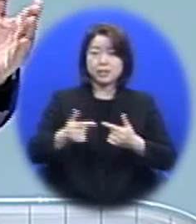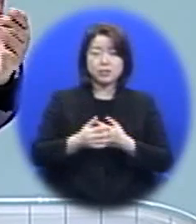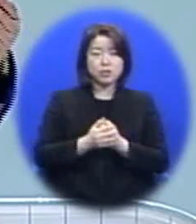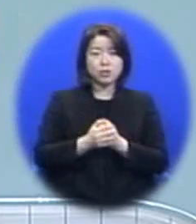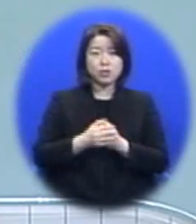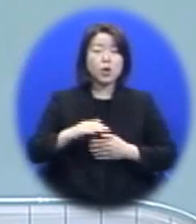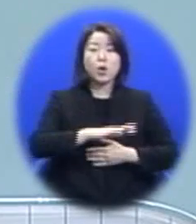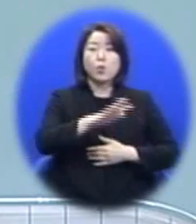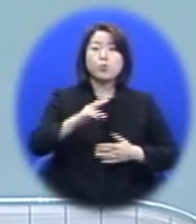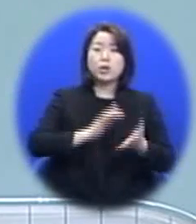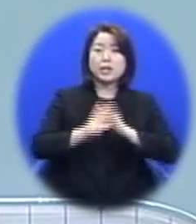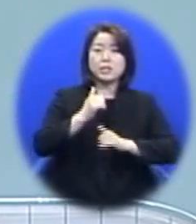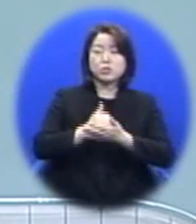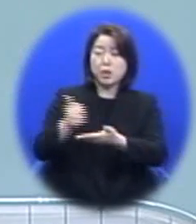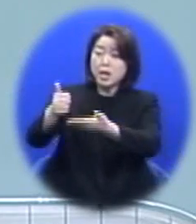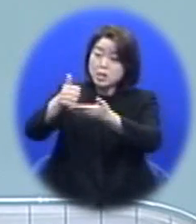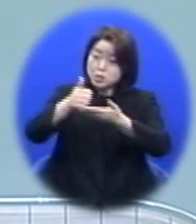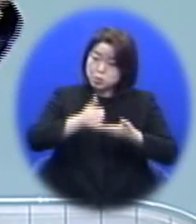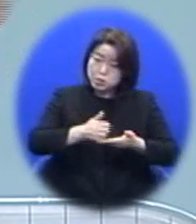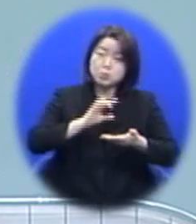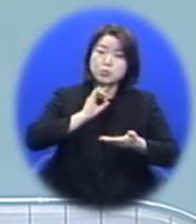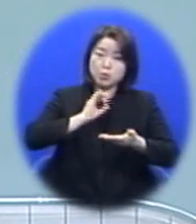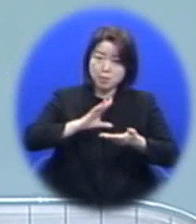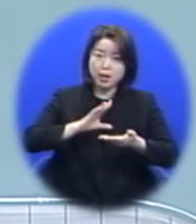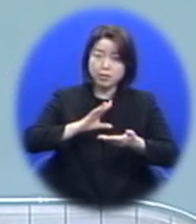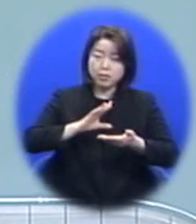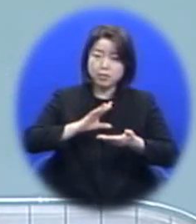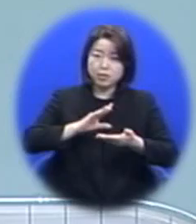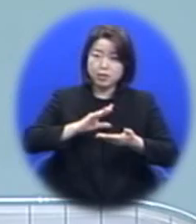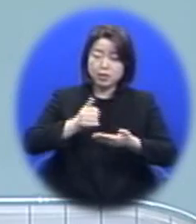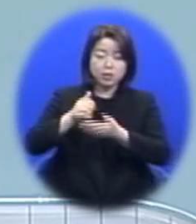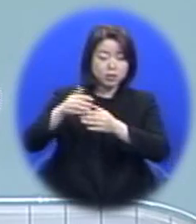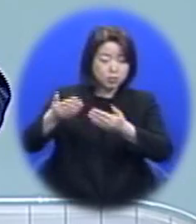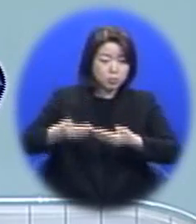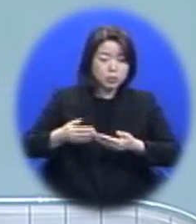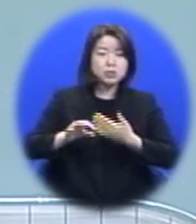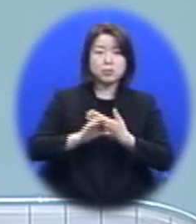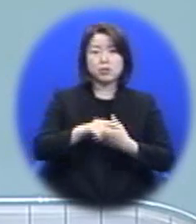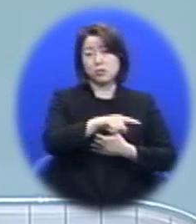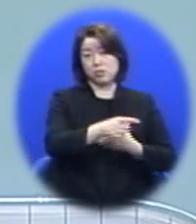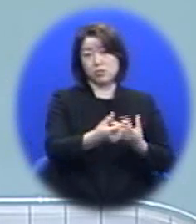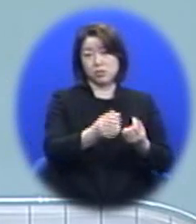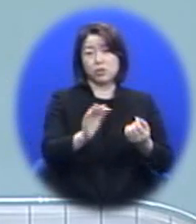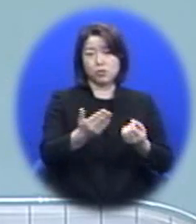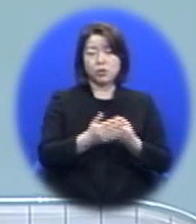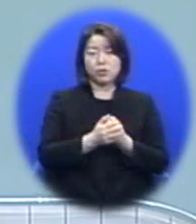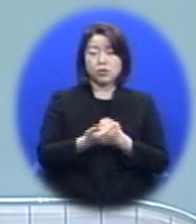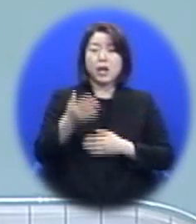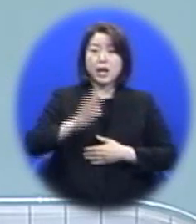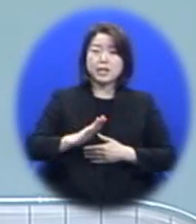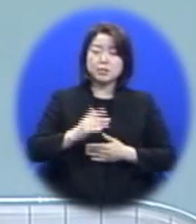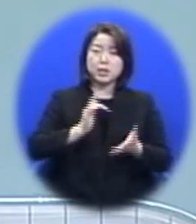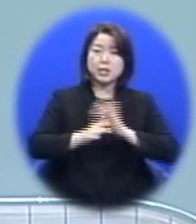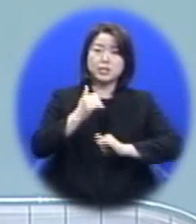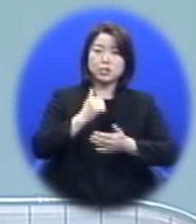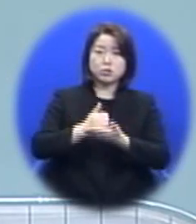여러분 우리가 예수님을 손님으로만 모시고 있으면 이렇게 됩니다. 그런데 예수님이 주인 자리에